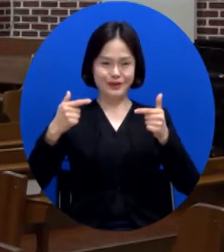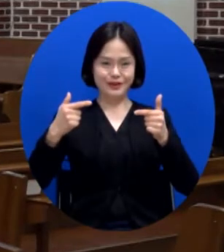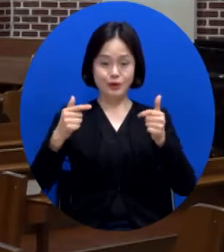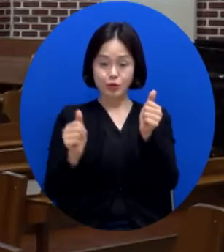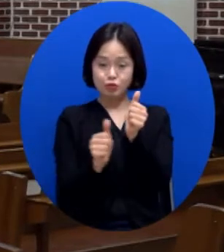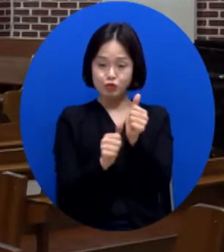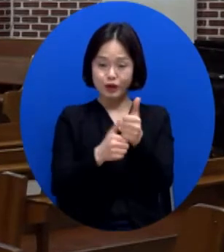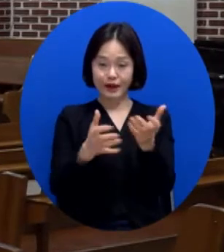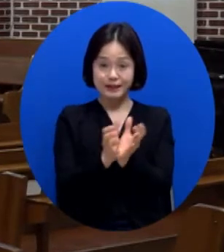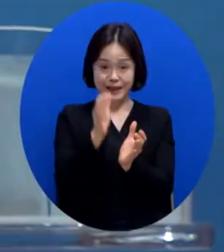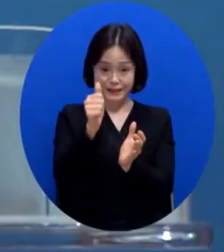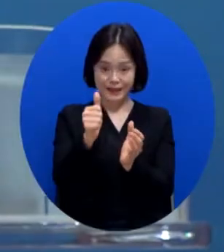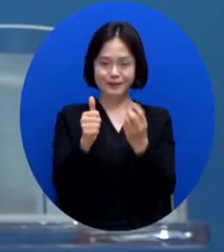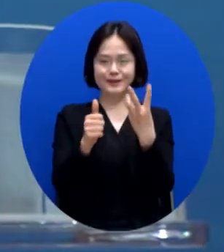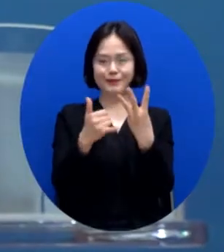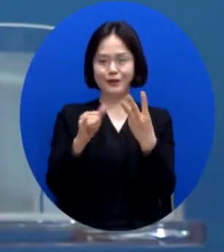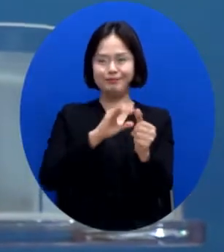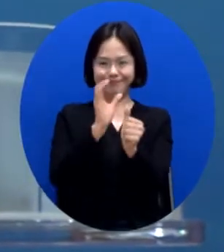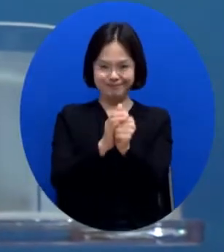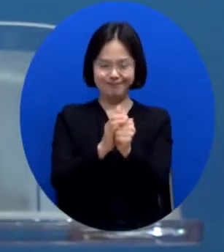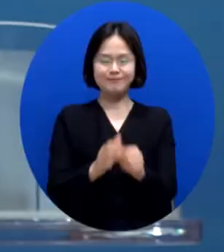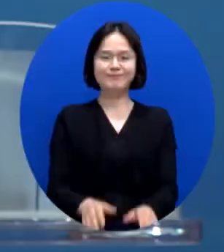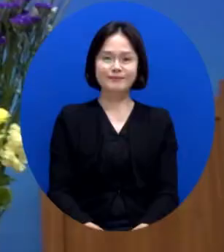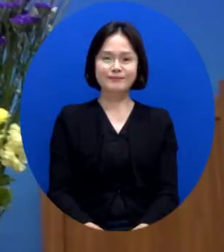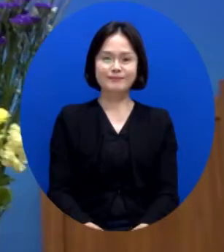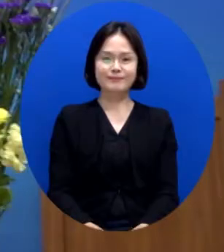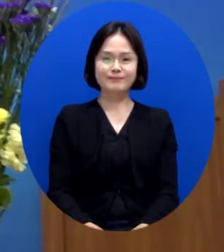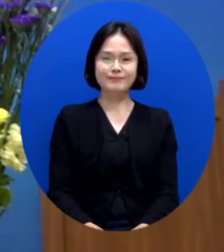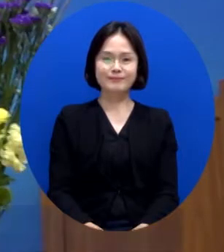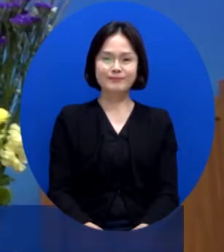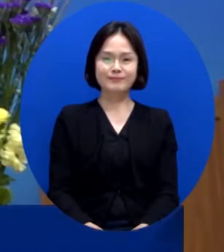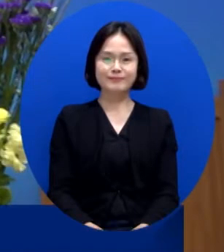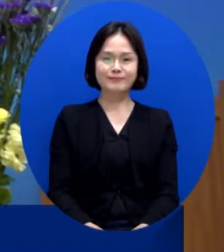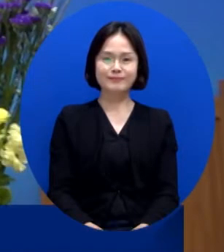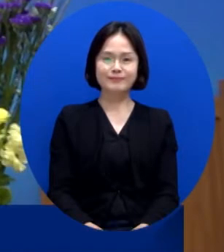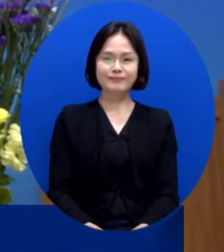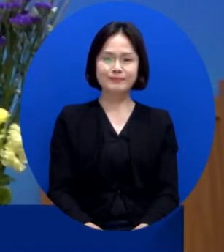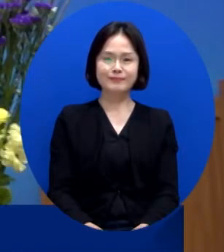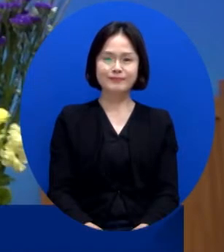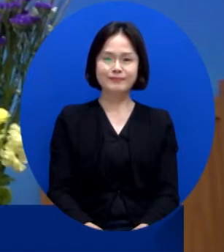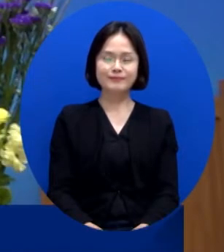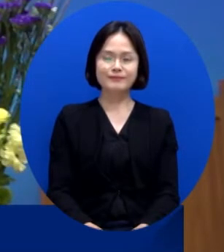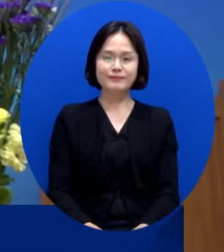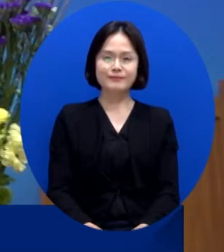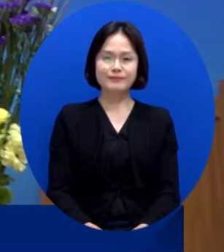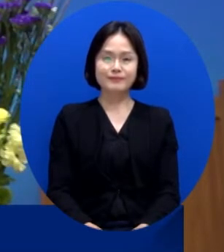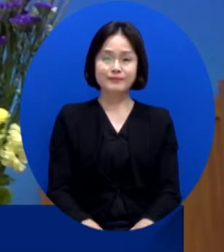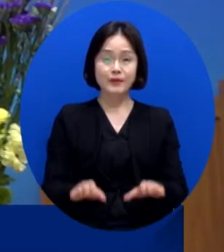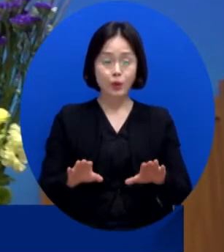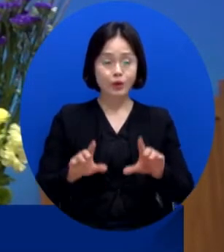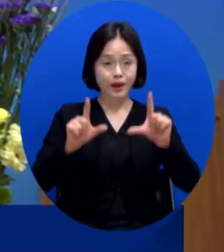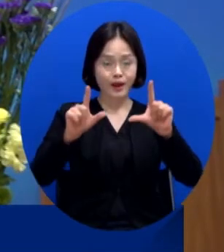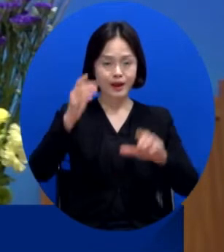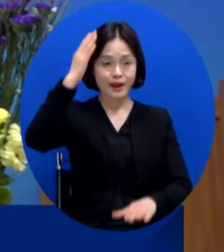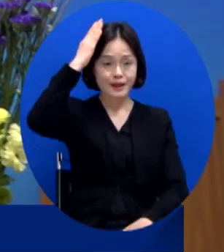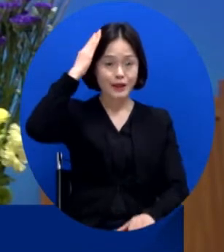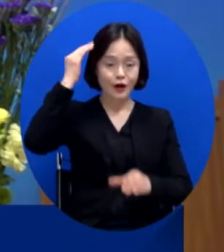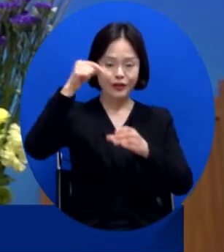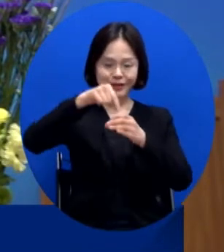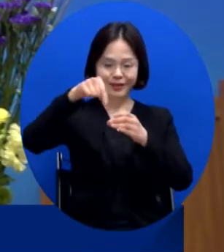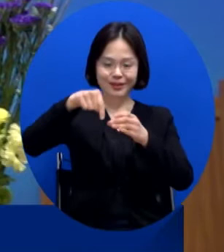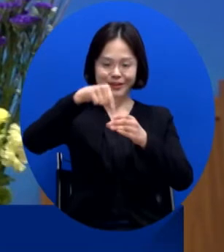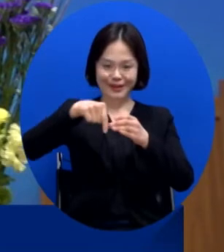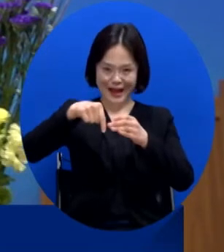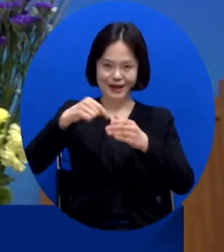목사 부회장 을 두기로 했습니다 올 들어서 연탄 공사를 통해서 기독교나 폐